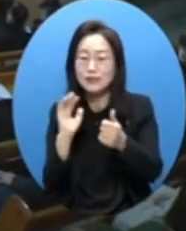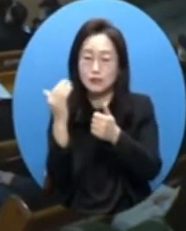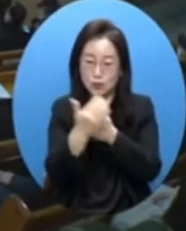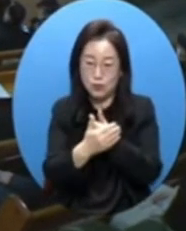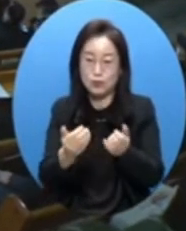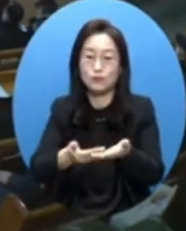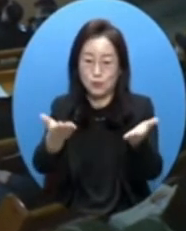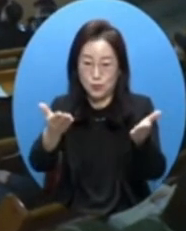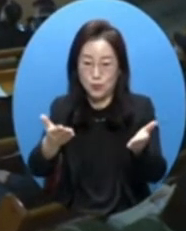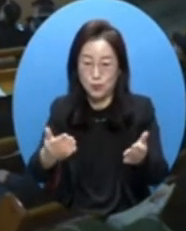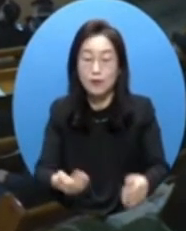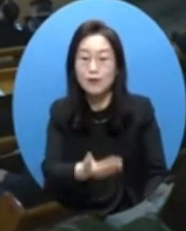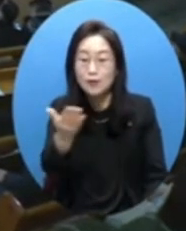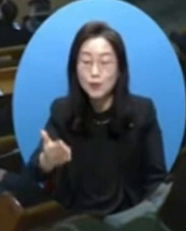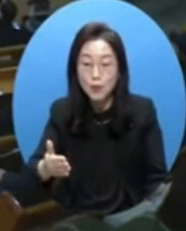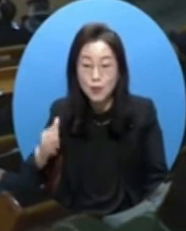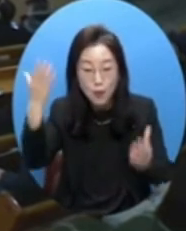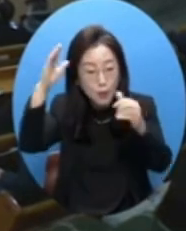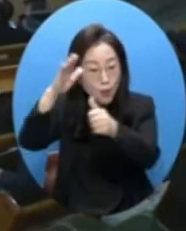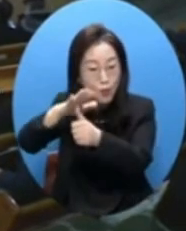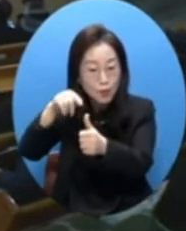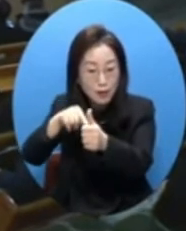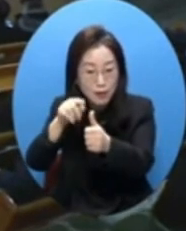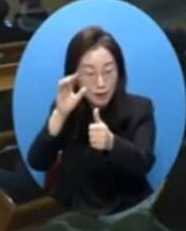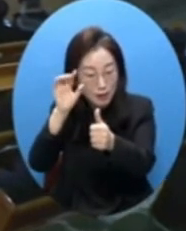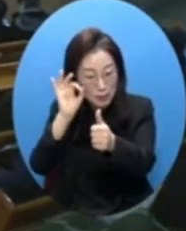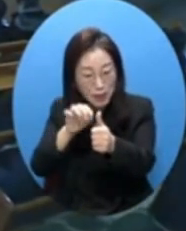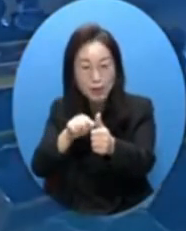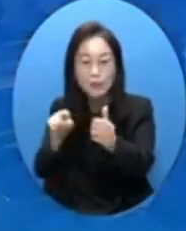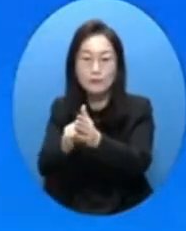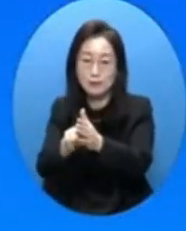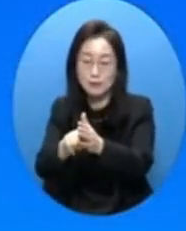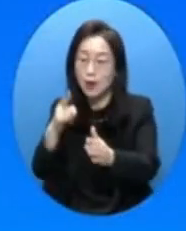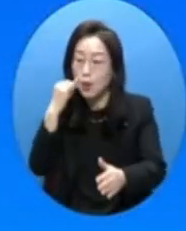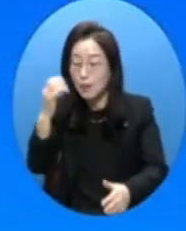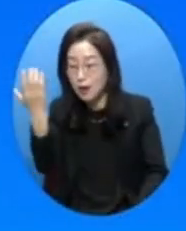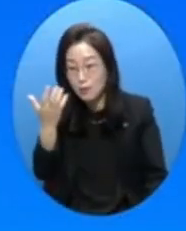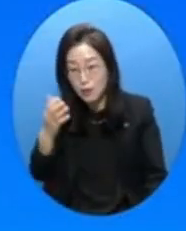여러분 어린아이의 믿음을 보십시오. 엄마가 아파 누워있는데